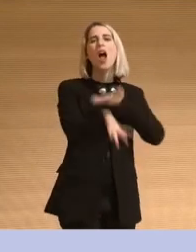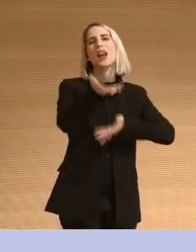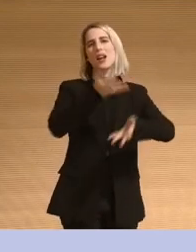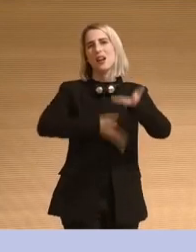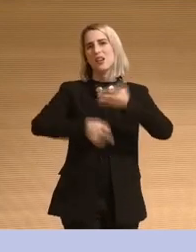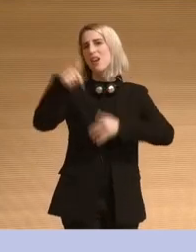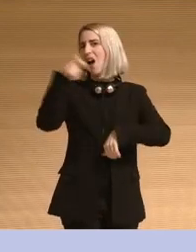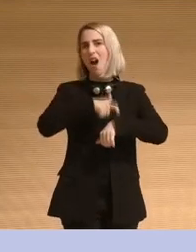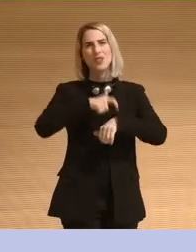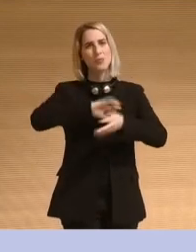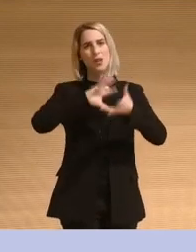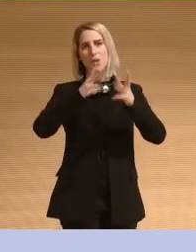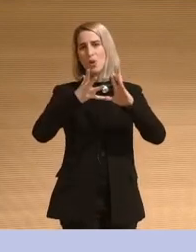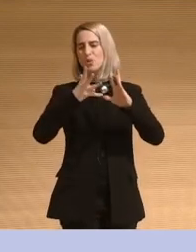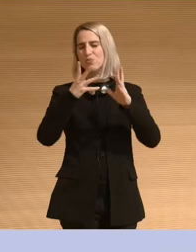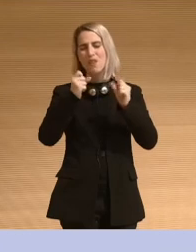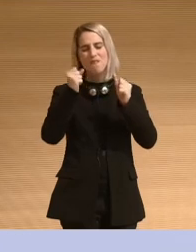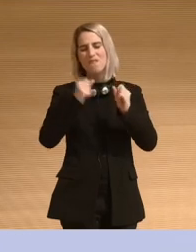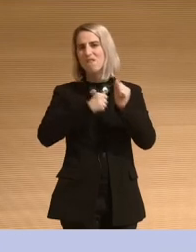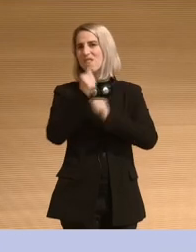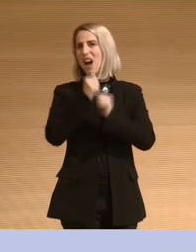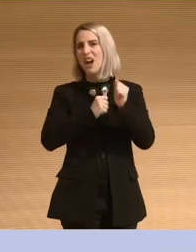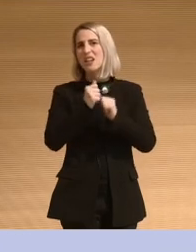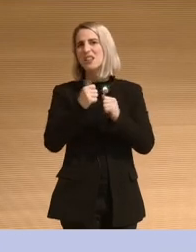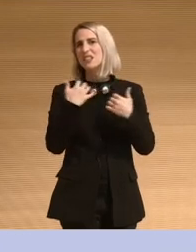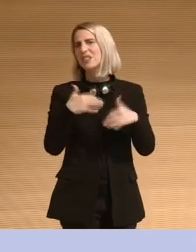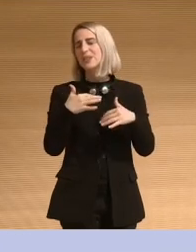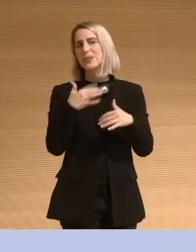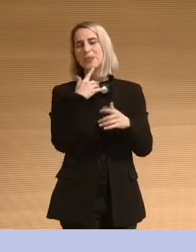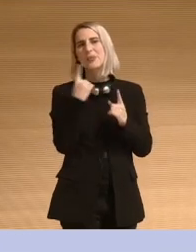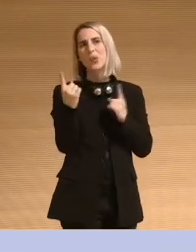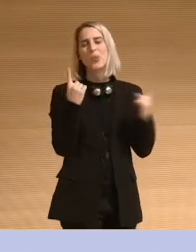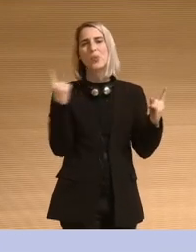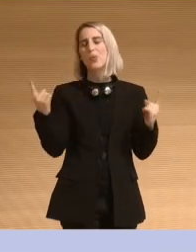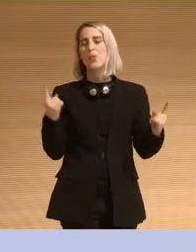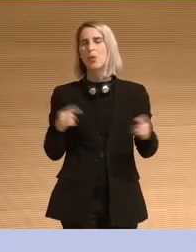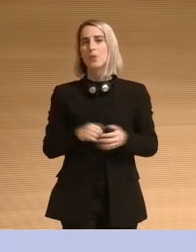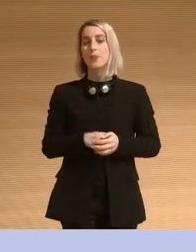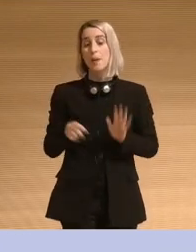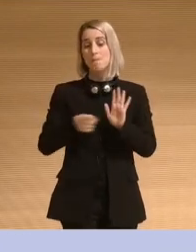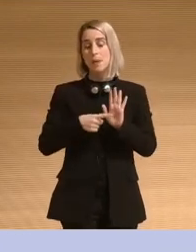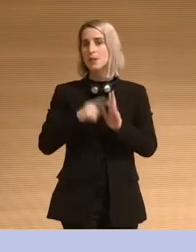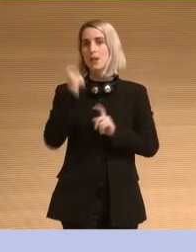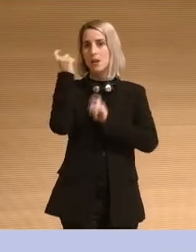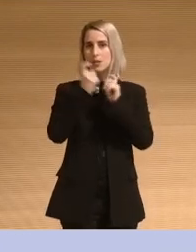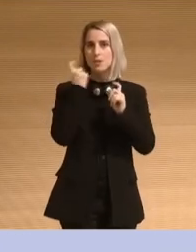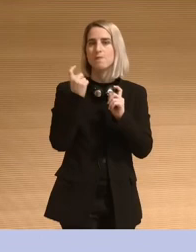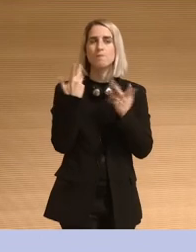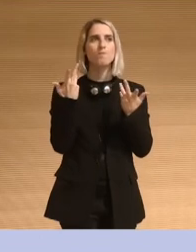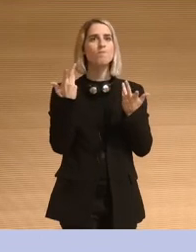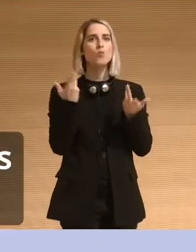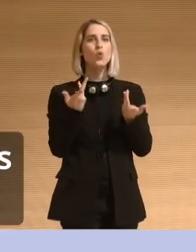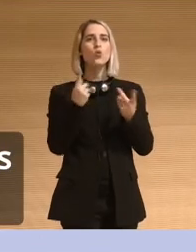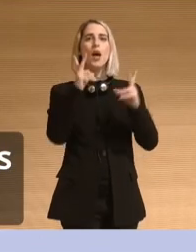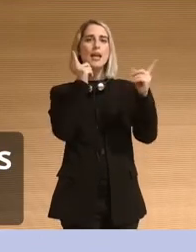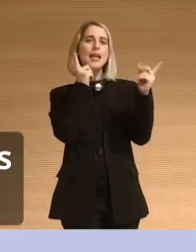στερεά δομημένο, πιο ευτυχισμένο ενδεχομένως. Άρα είναι καιρός να σκεφτούμε, να συνταγογραφήσουμε talking